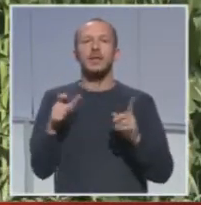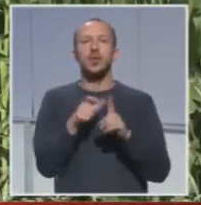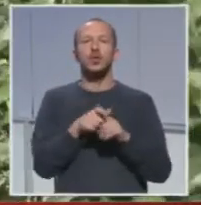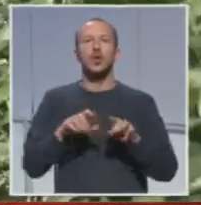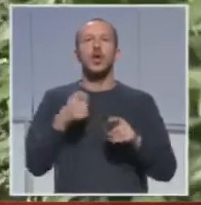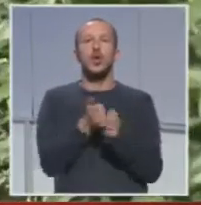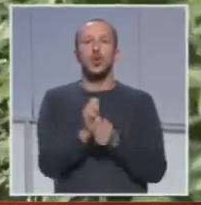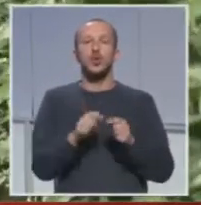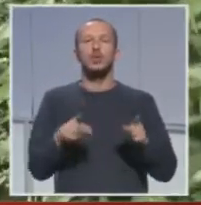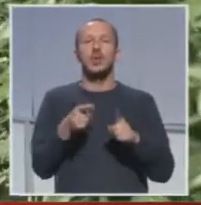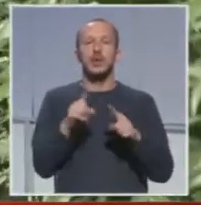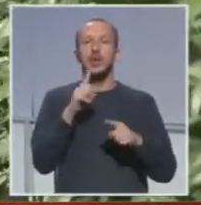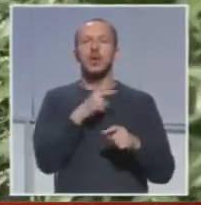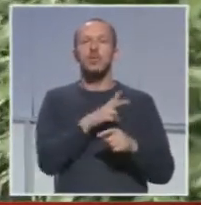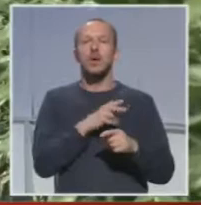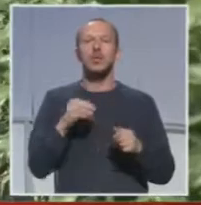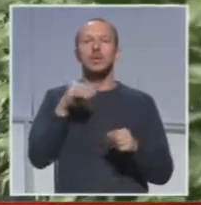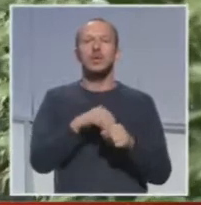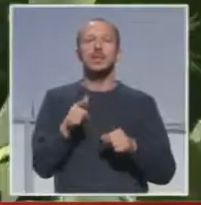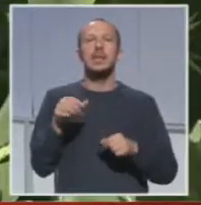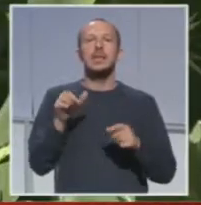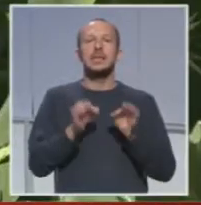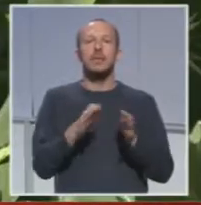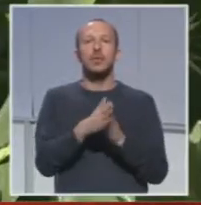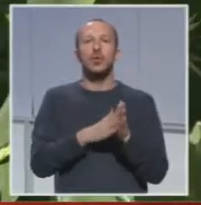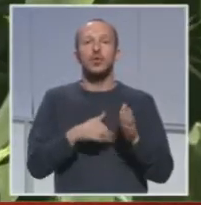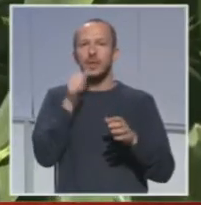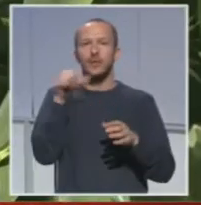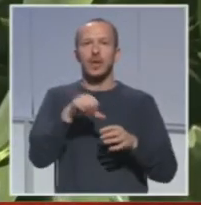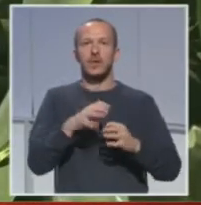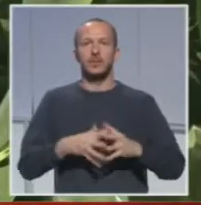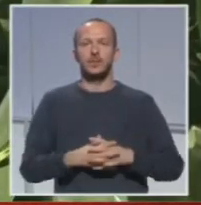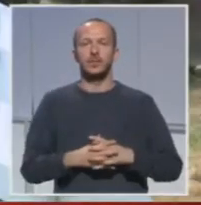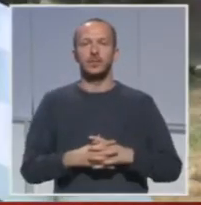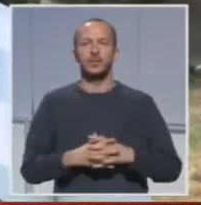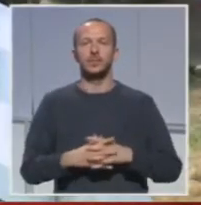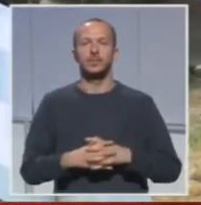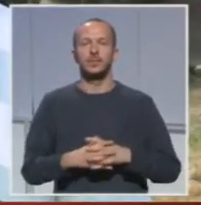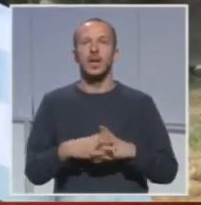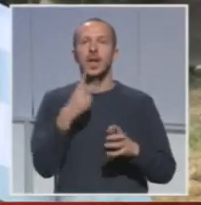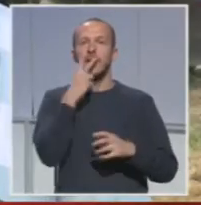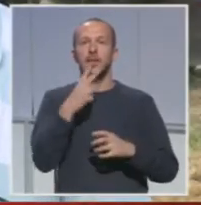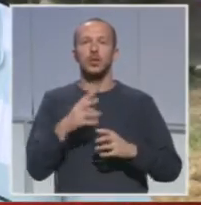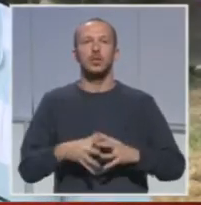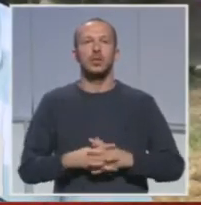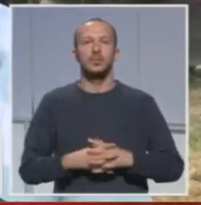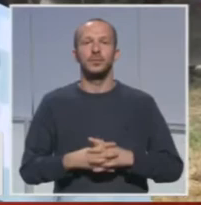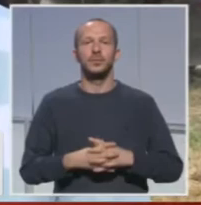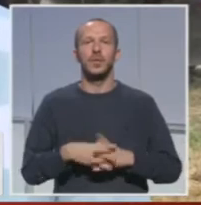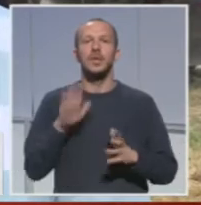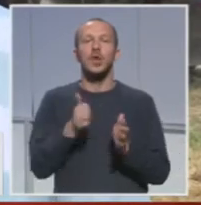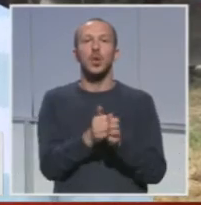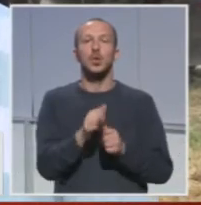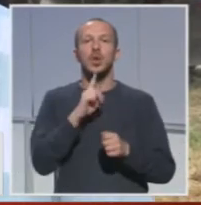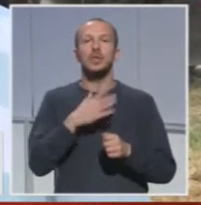na kukuruz. Ratari koji imaju instalirane sisteme počeli su sa navodnjavanjem. Gledajući te kukuruze